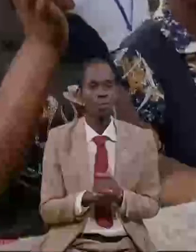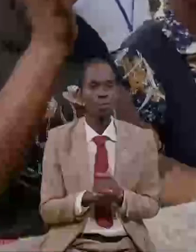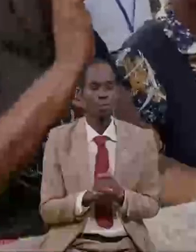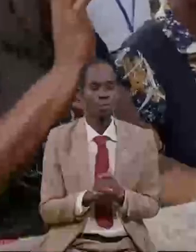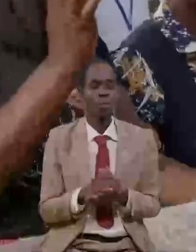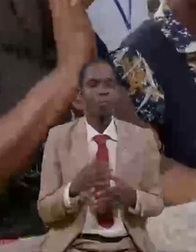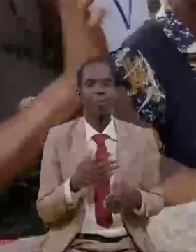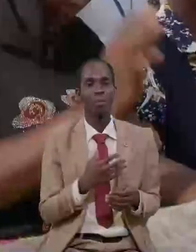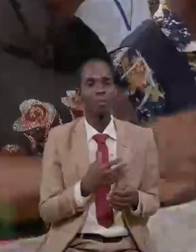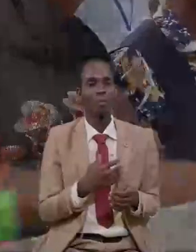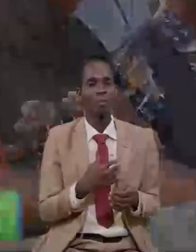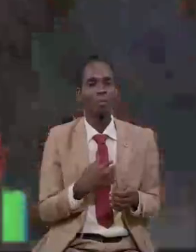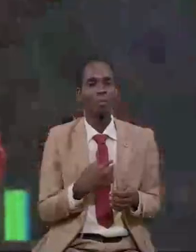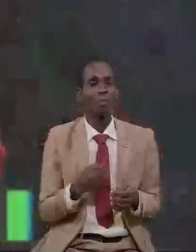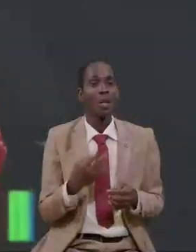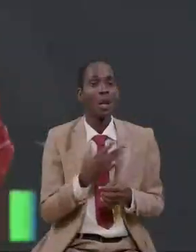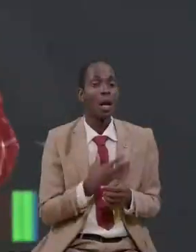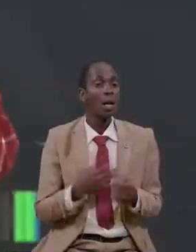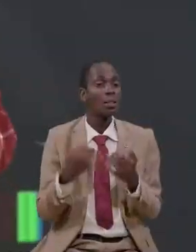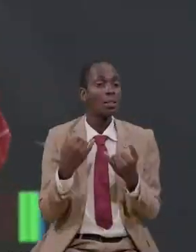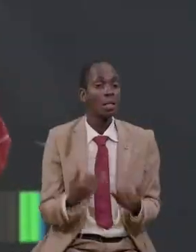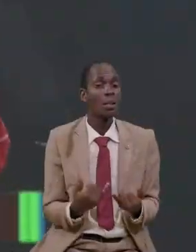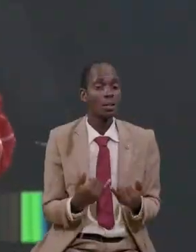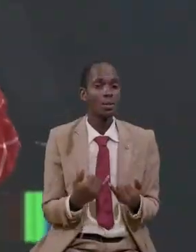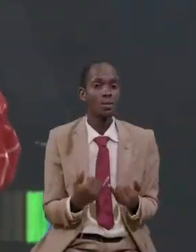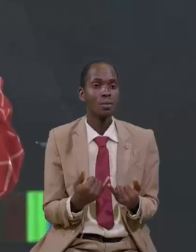vie. Et il dit,